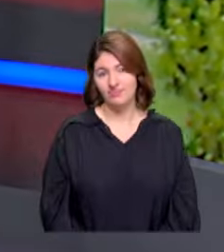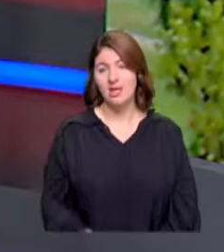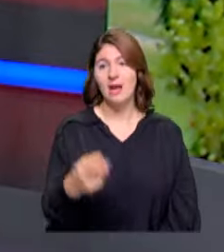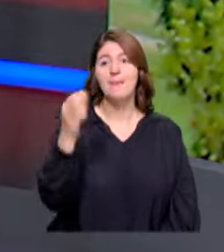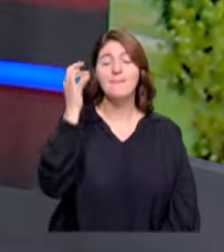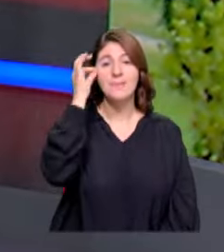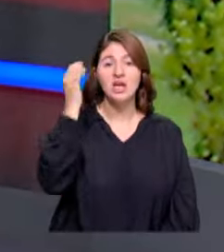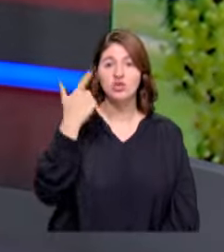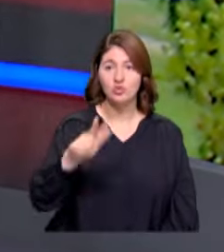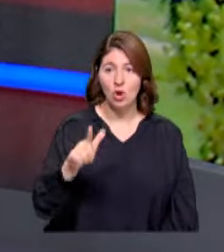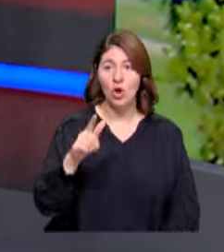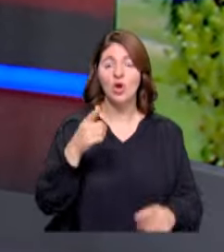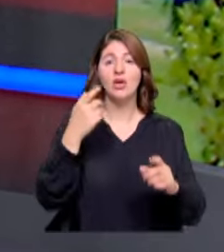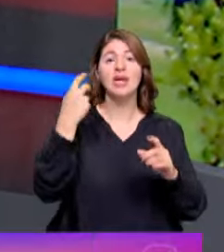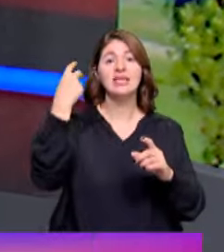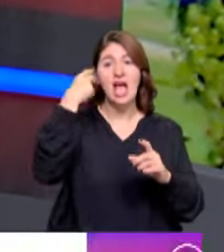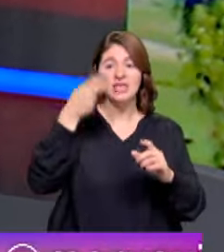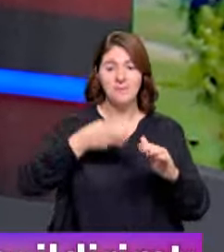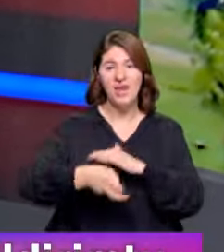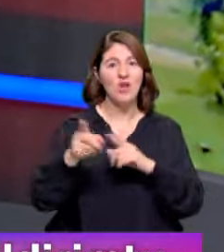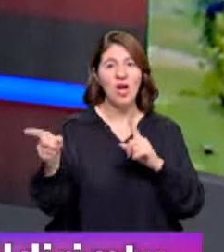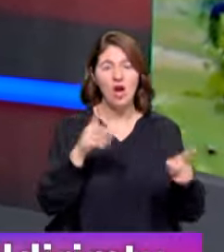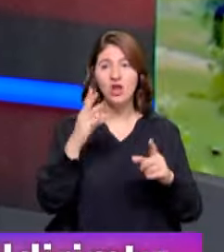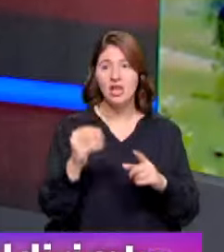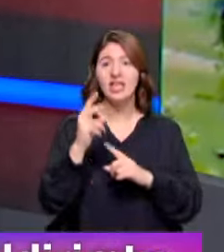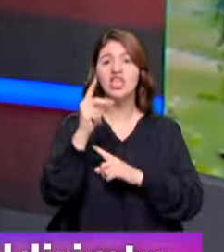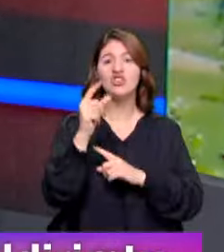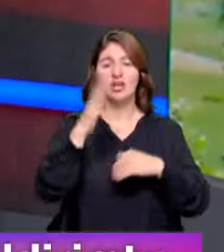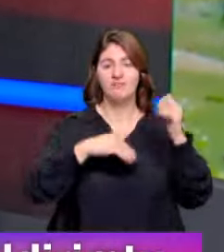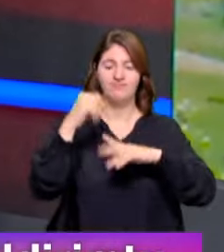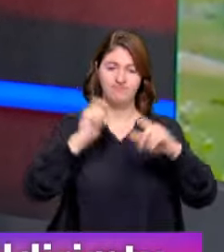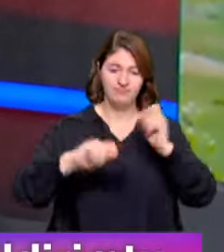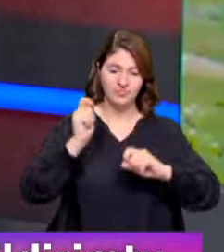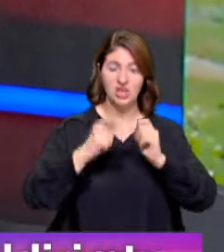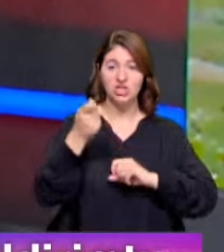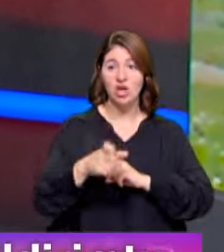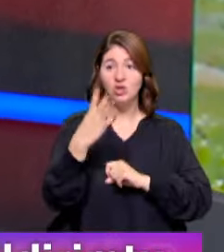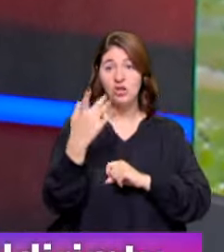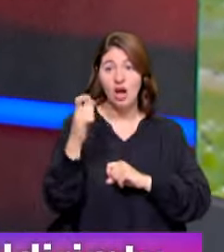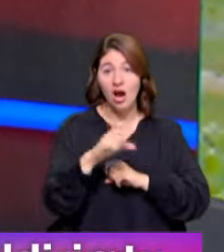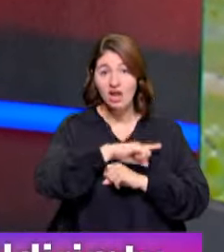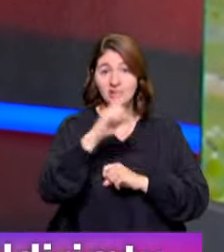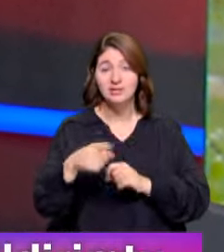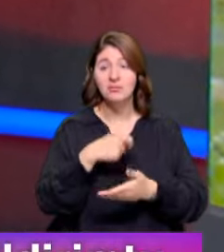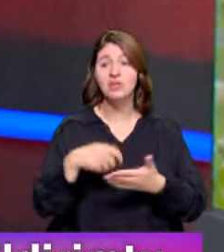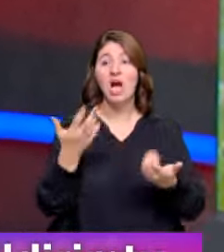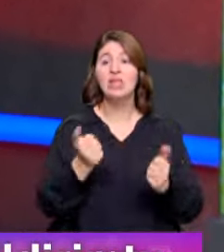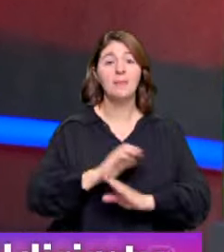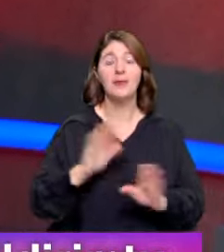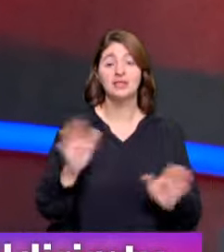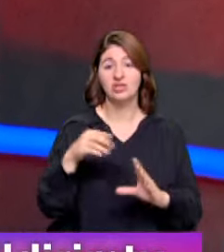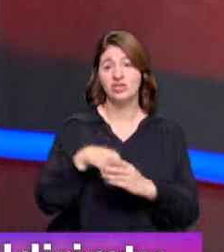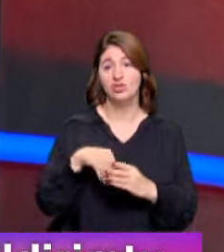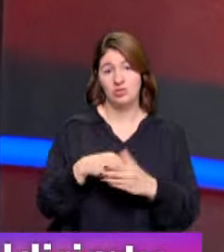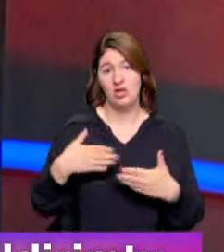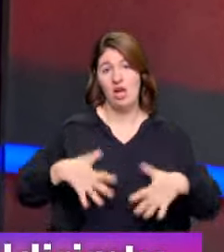Bakırköy Bahçelievler Kirazlı metro hattında yer alan İncirli şantiyesinde çalışan işçiler 4 aydır maaşlarını alamadıkları